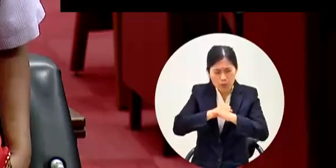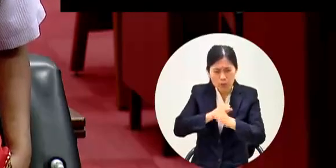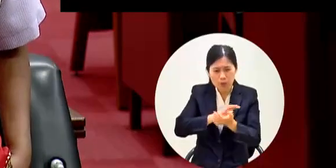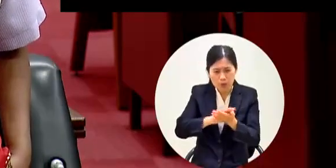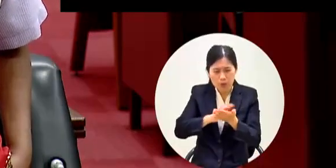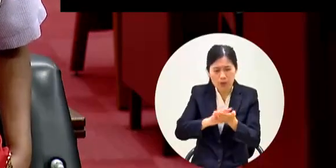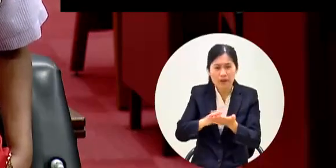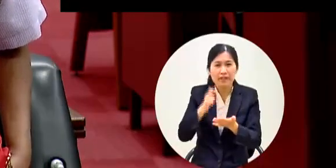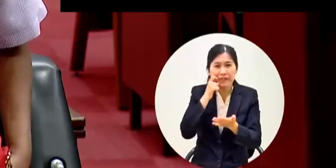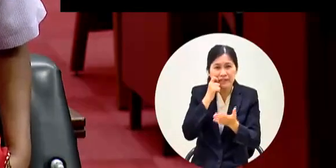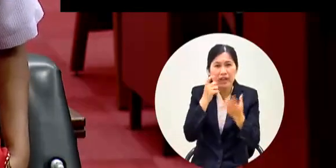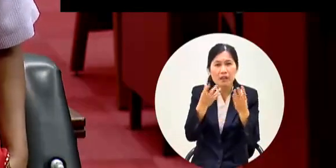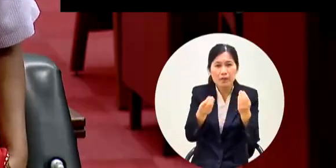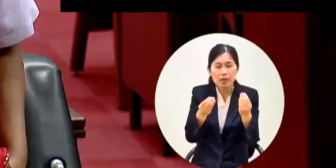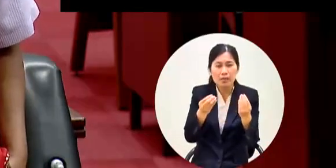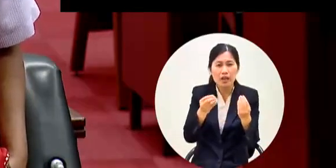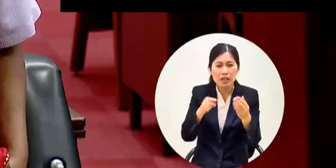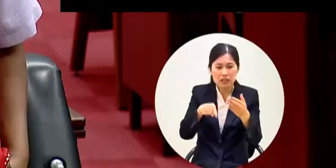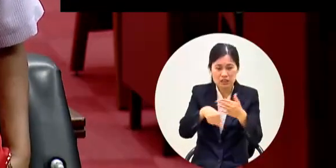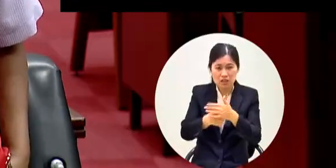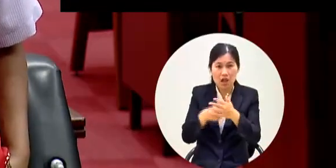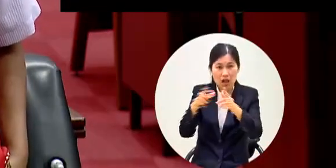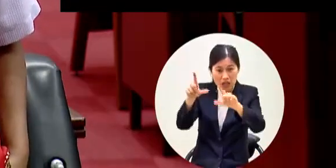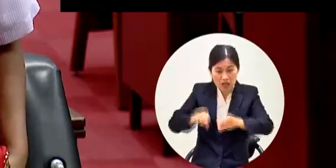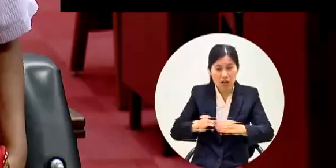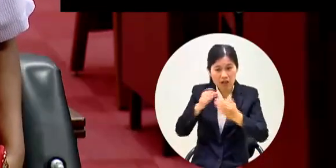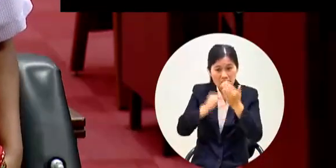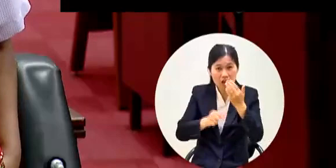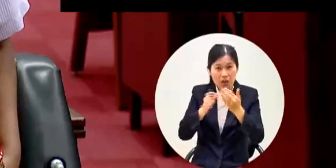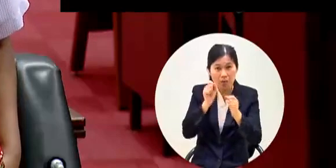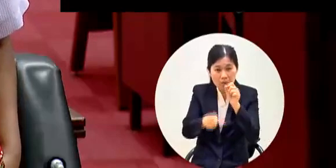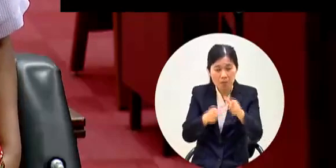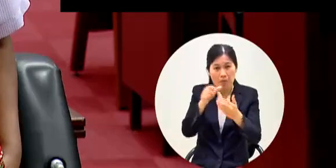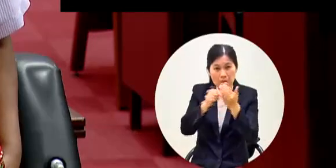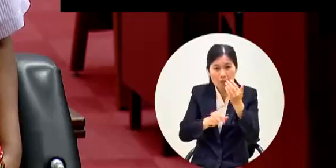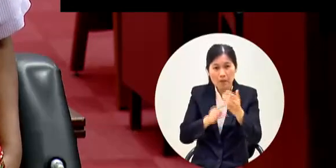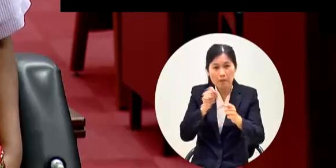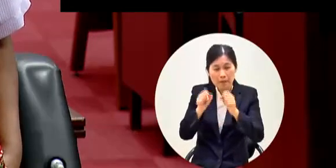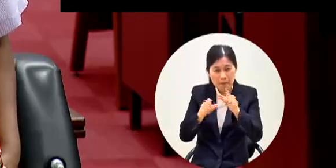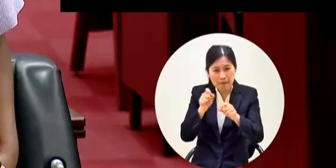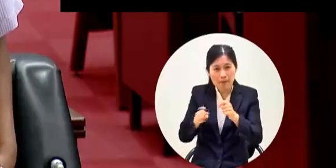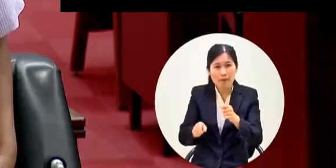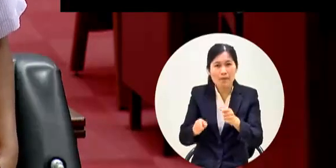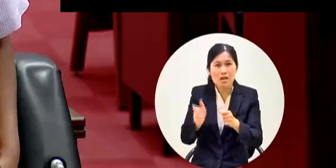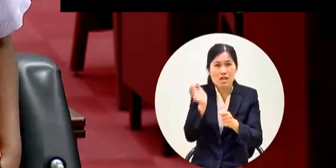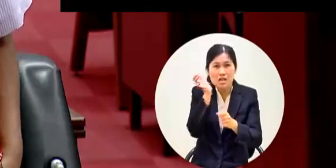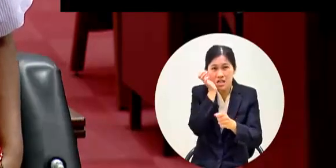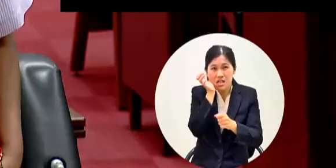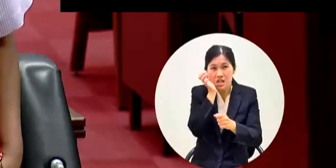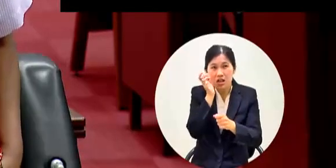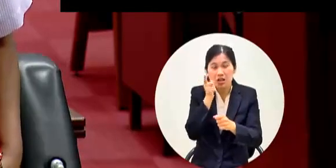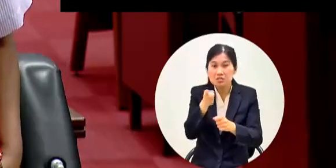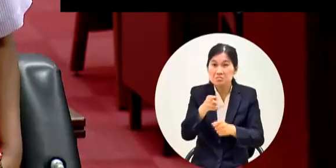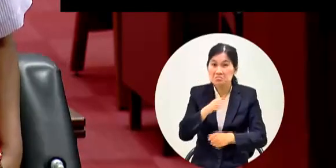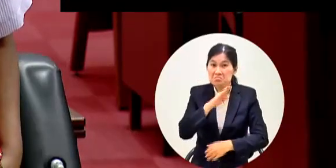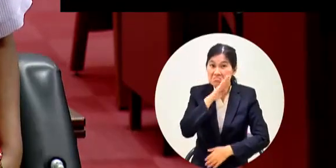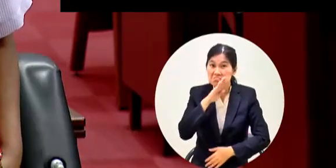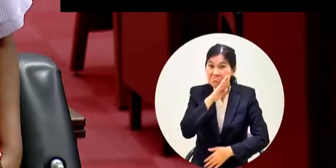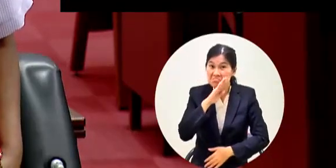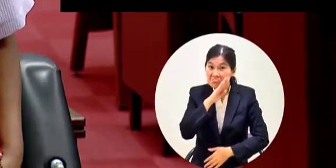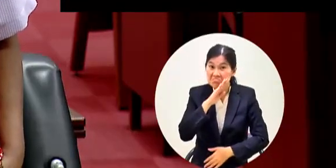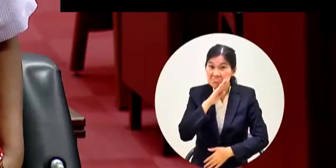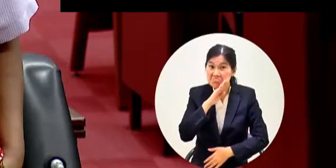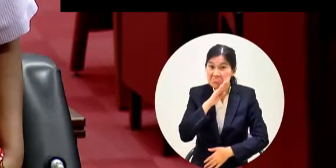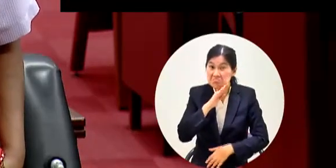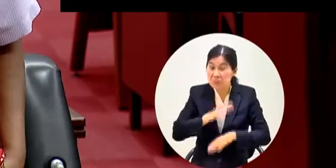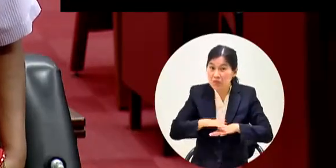两个技师，一个技总，他的编制4个，目前就科长跟技师，